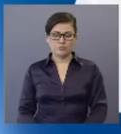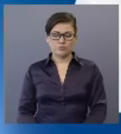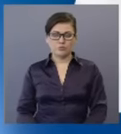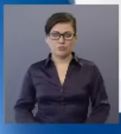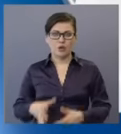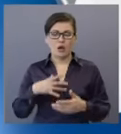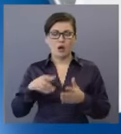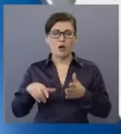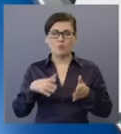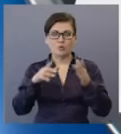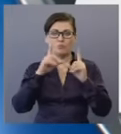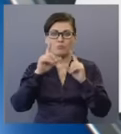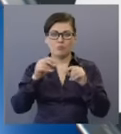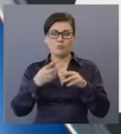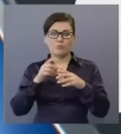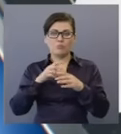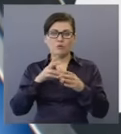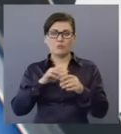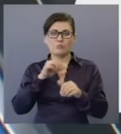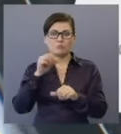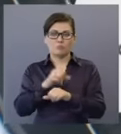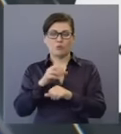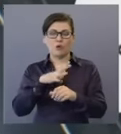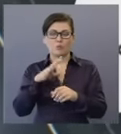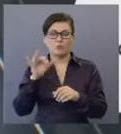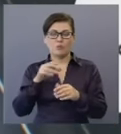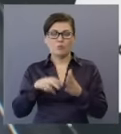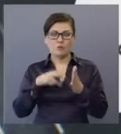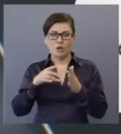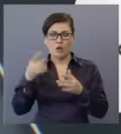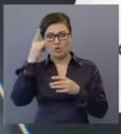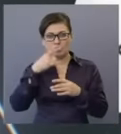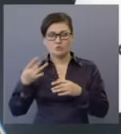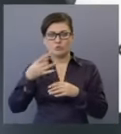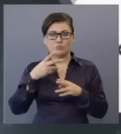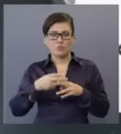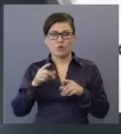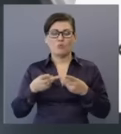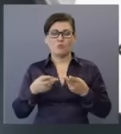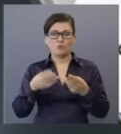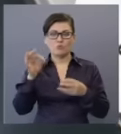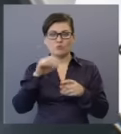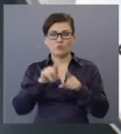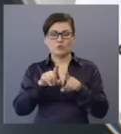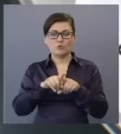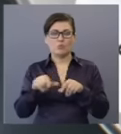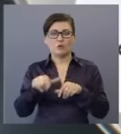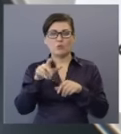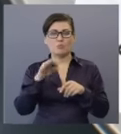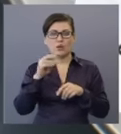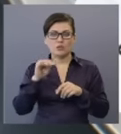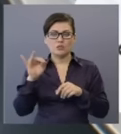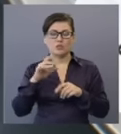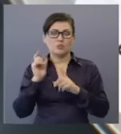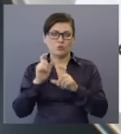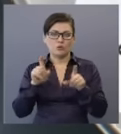Жолаушылар тиісті станцияларға жеткен соң, кешіккен поездарға байланысты Қазақстан Республикасы темір жол көлігі туралы және жолаушылар багажды және